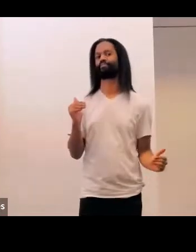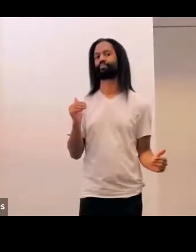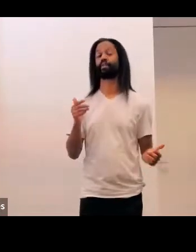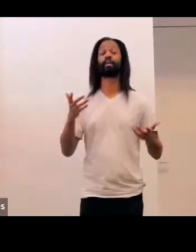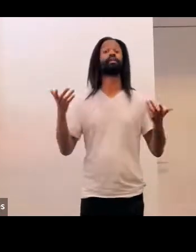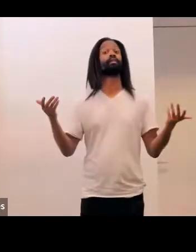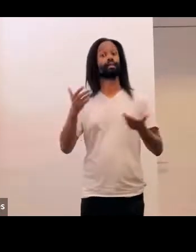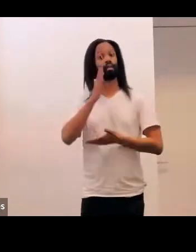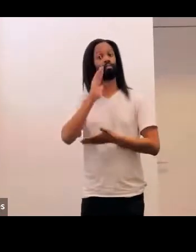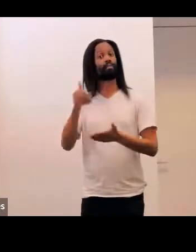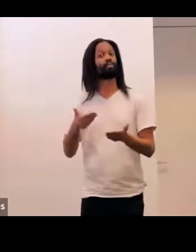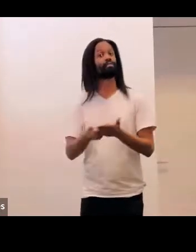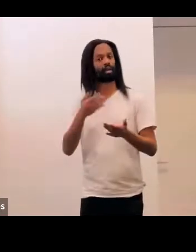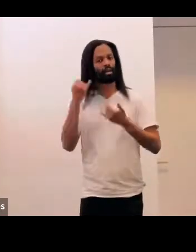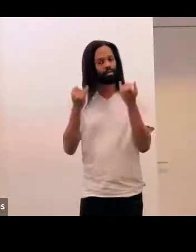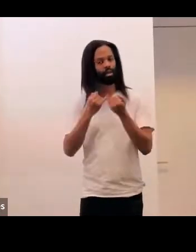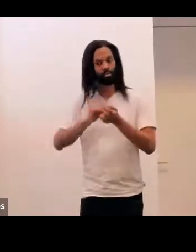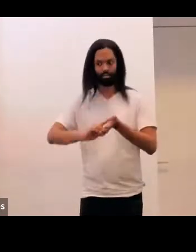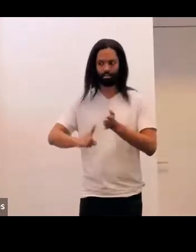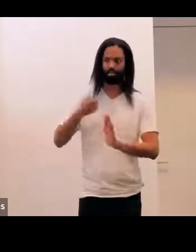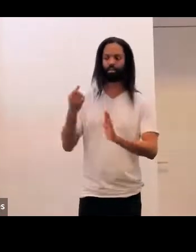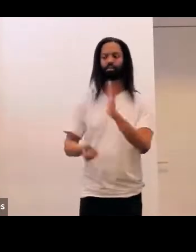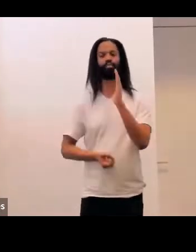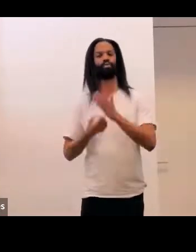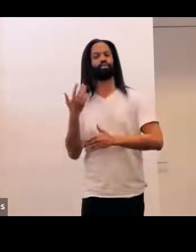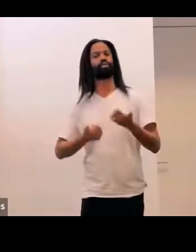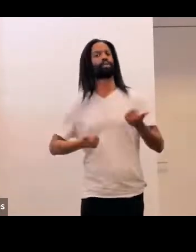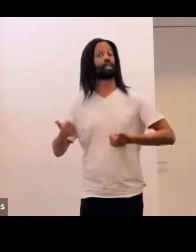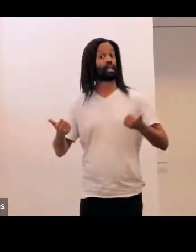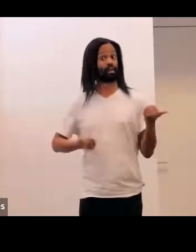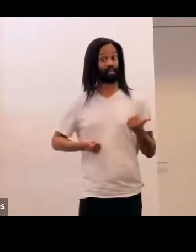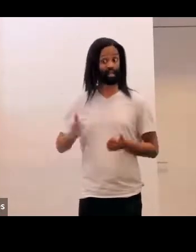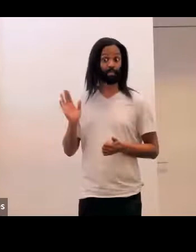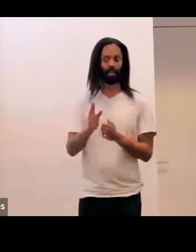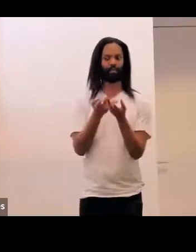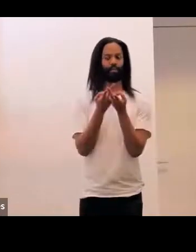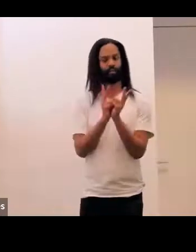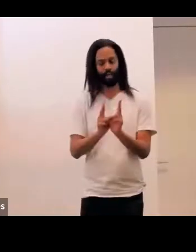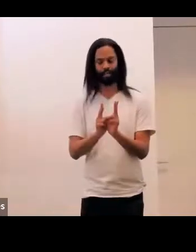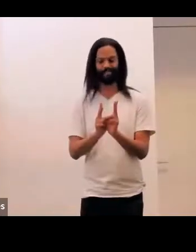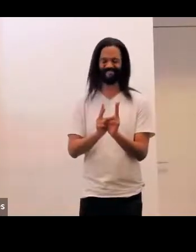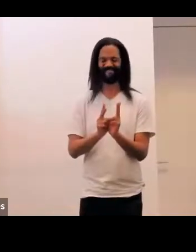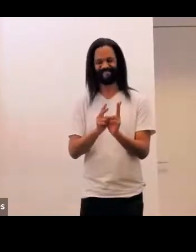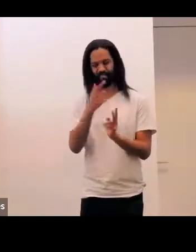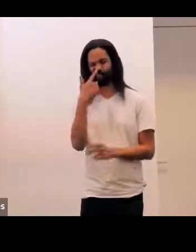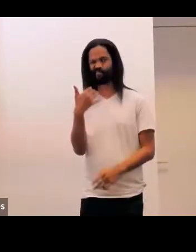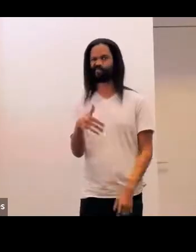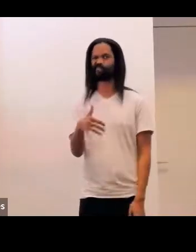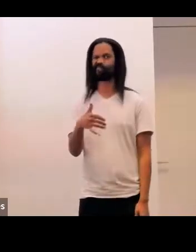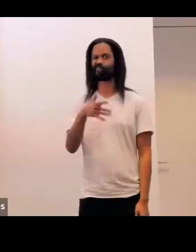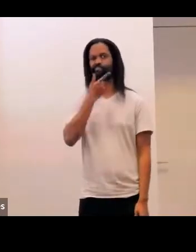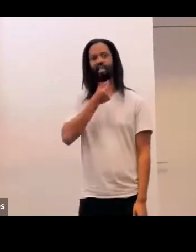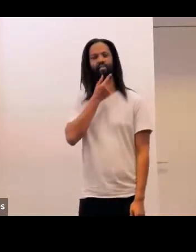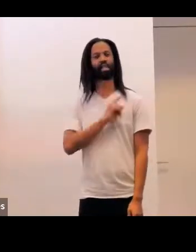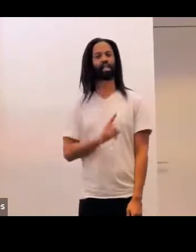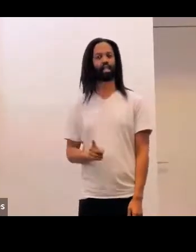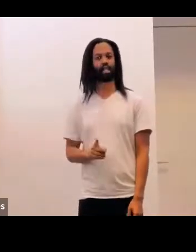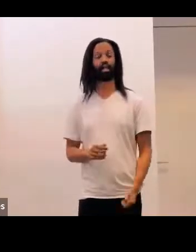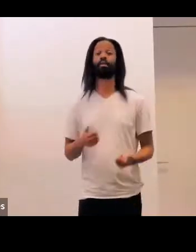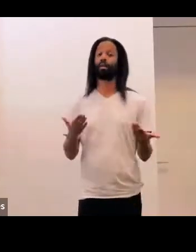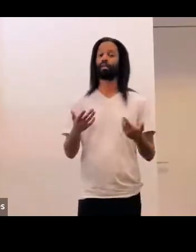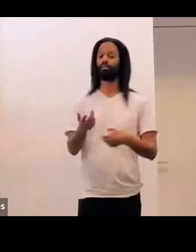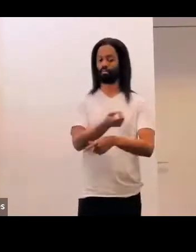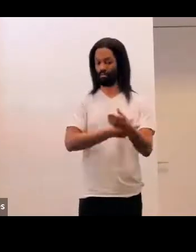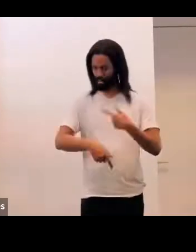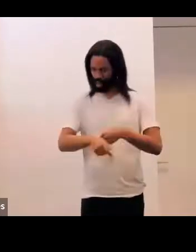de remonter un service chauffage en interne. Néanmoins, faisant le constat objectif que ce marché est adapté